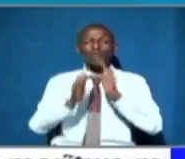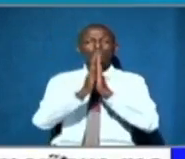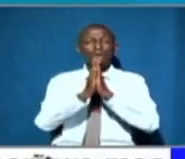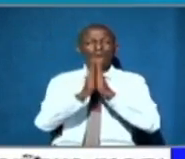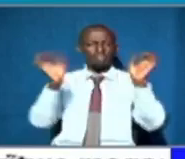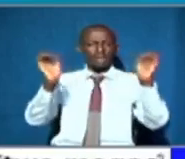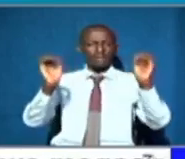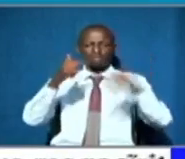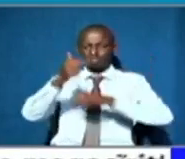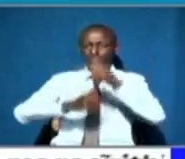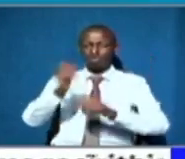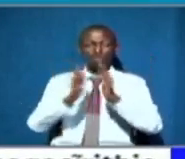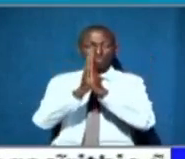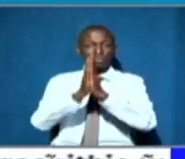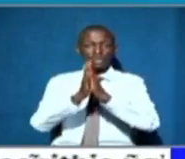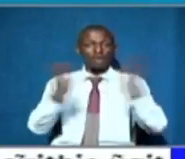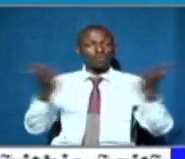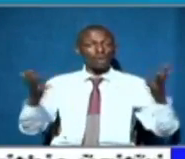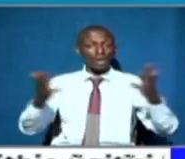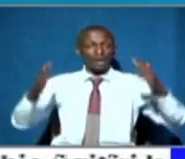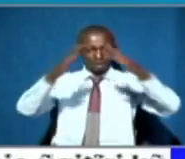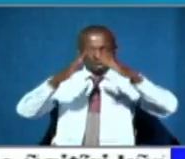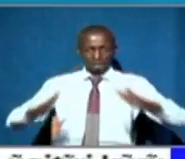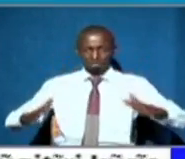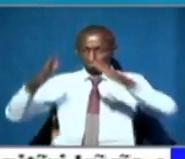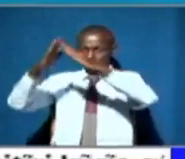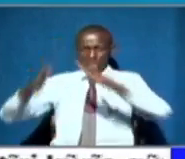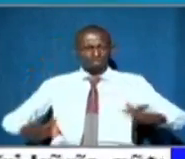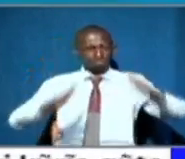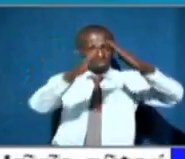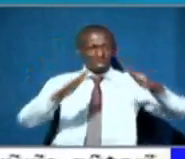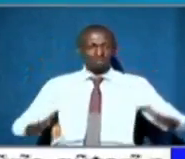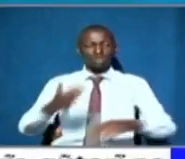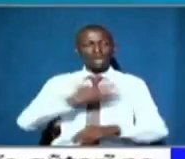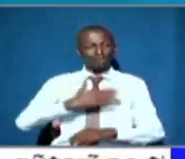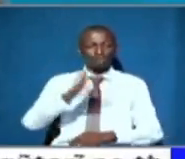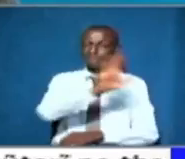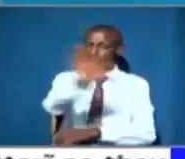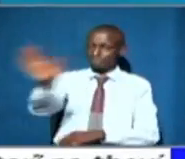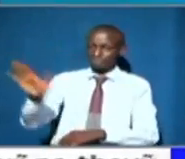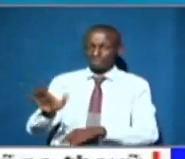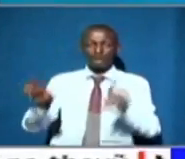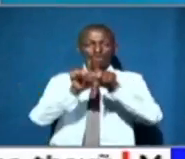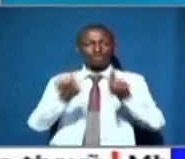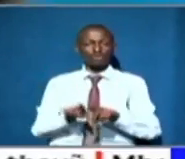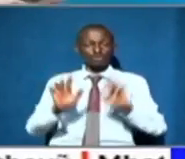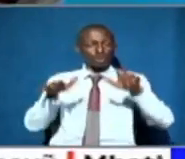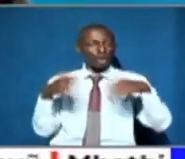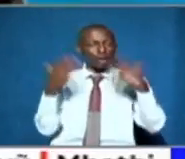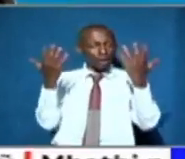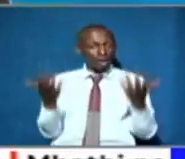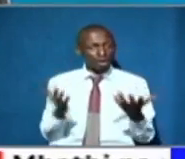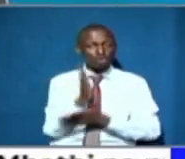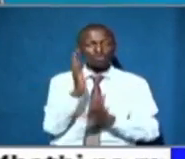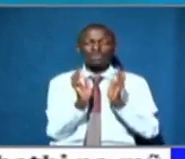Ntoko di nabere kuhoya manyobaini maitu. We note go conduct through online, yuko di